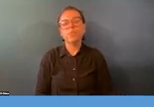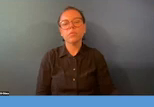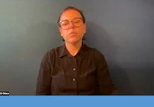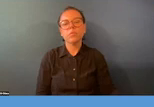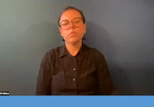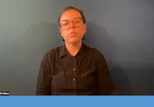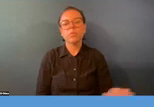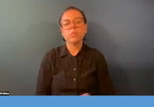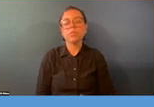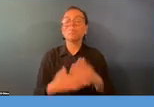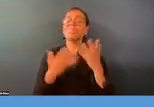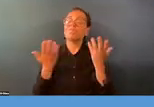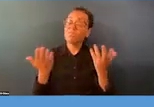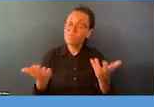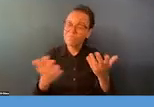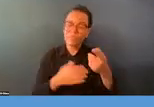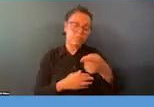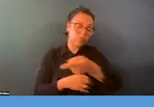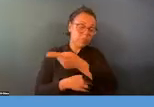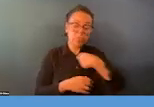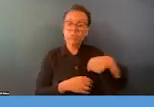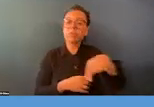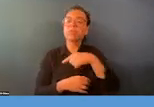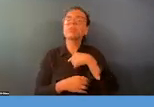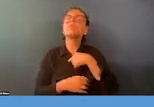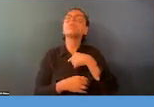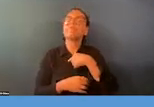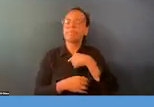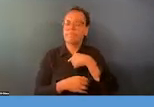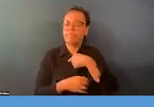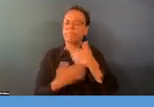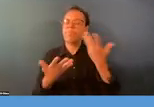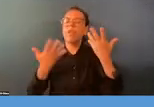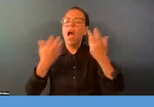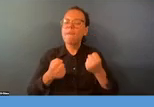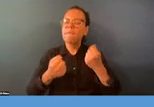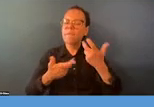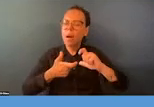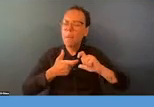Смещение последствий и адаптация женщин Таджикистана к своевременному реагированию на изменение